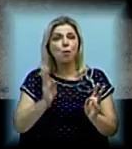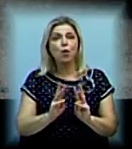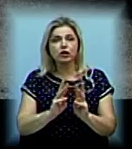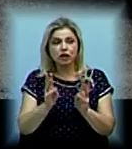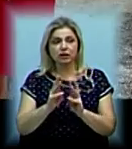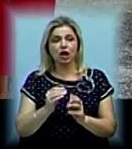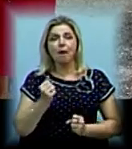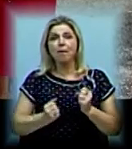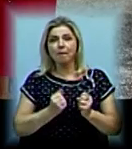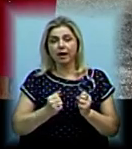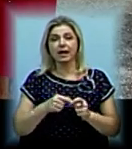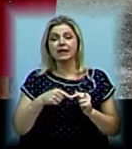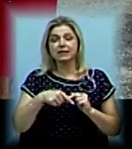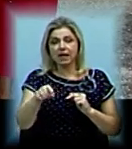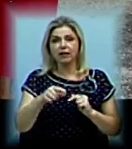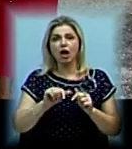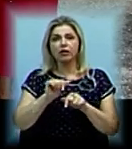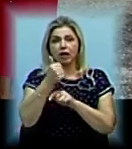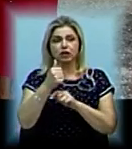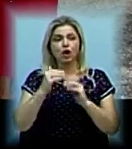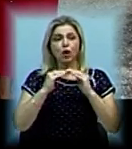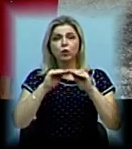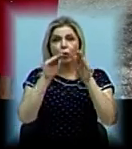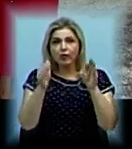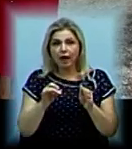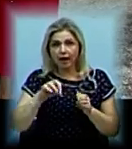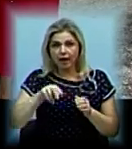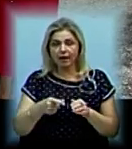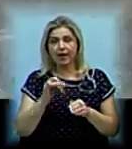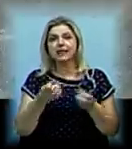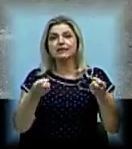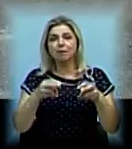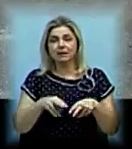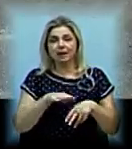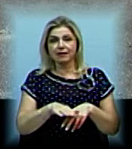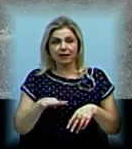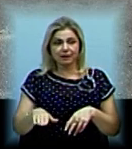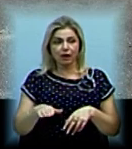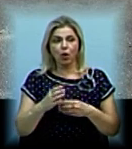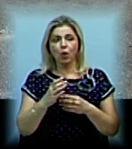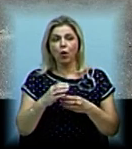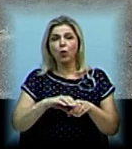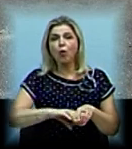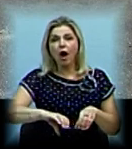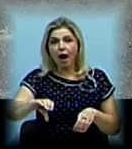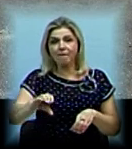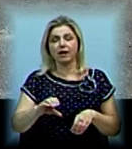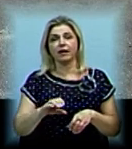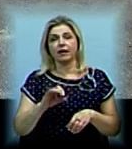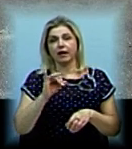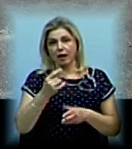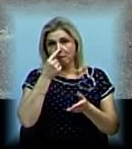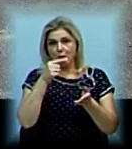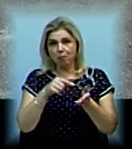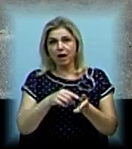пробігши естафету спочатку по тунелю, а потім за допомогою насоса та спеціальних дитячих рукавів пожежних та стволів,